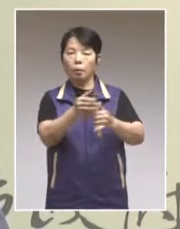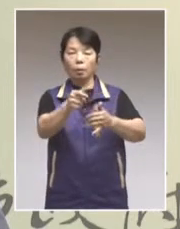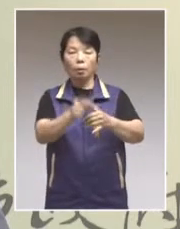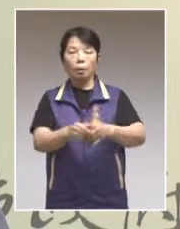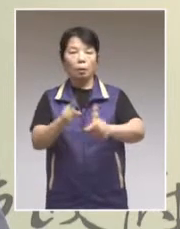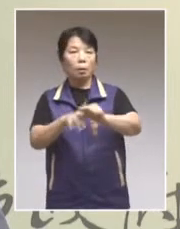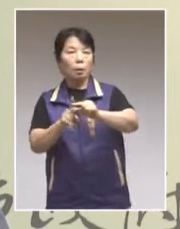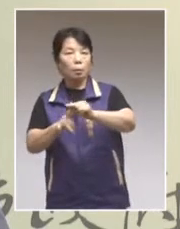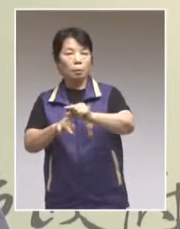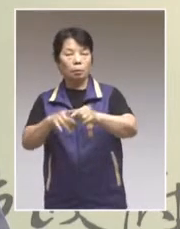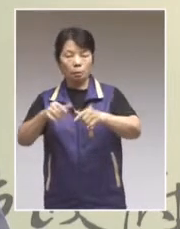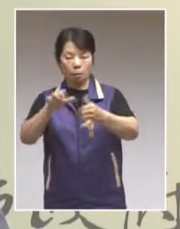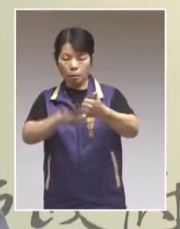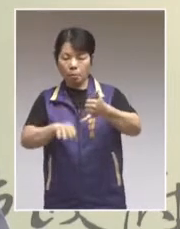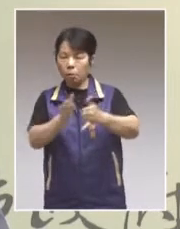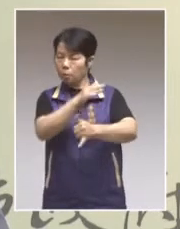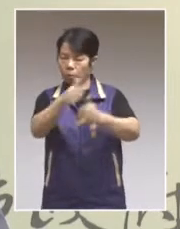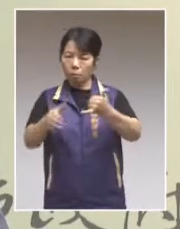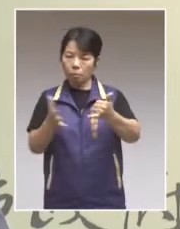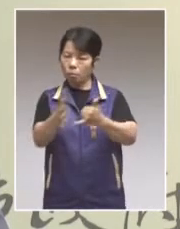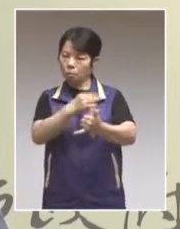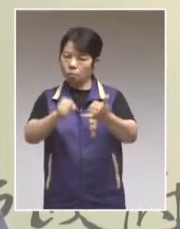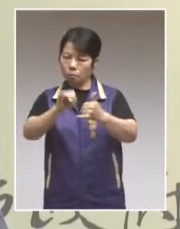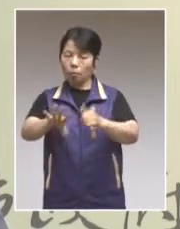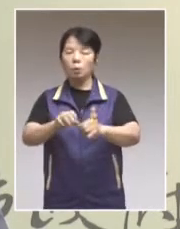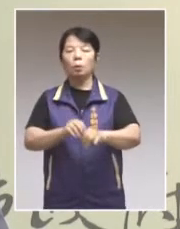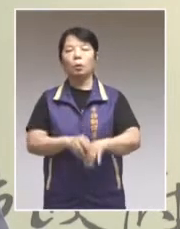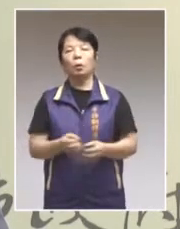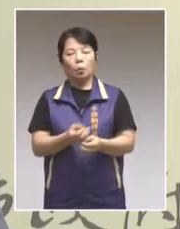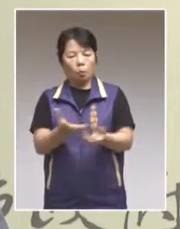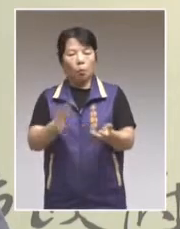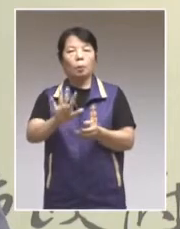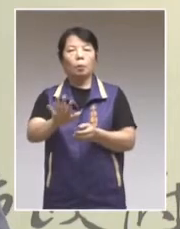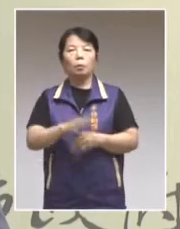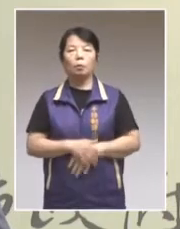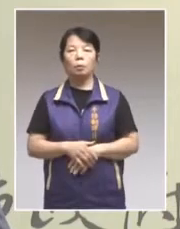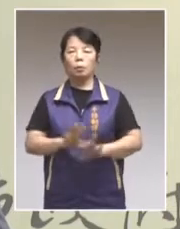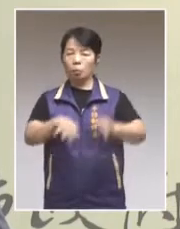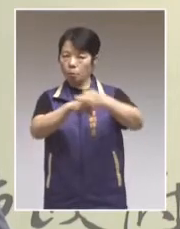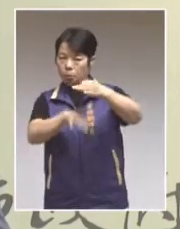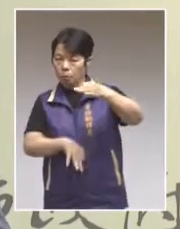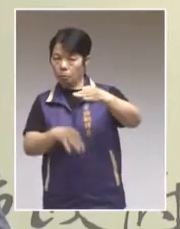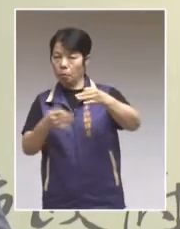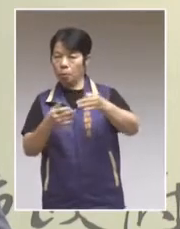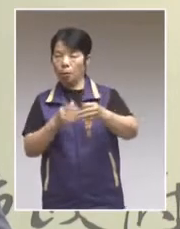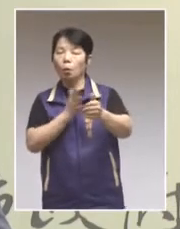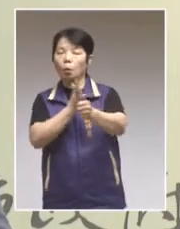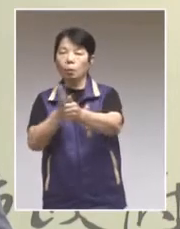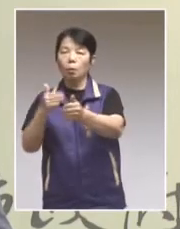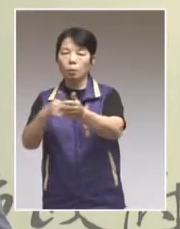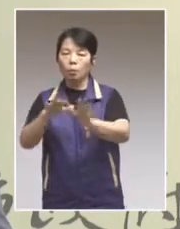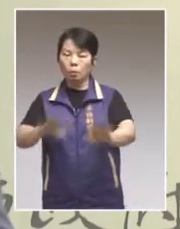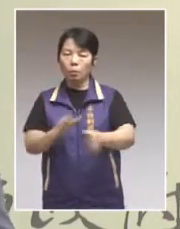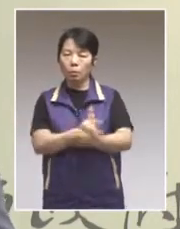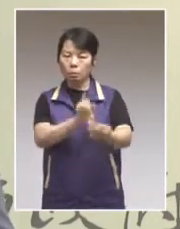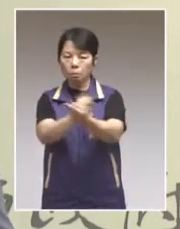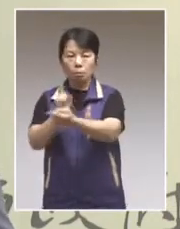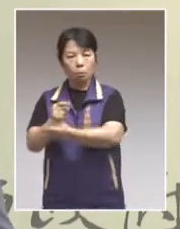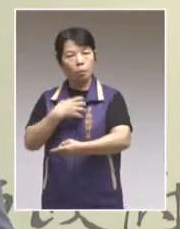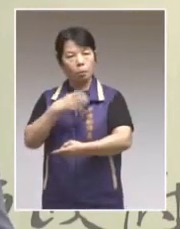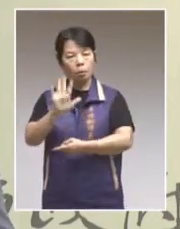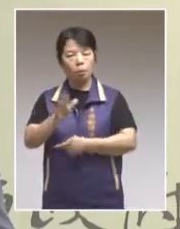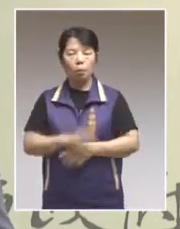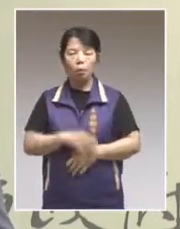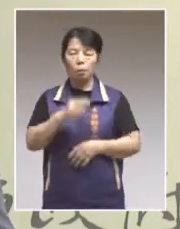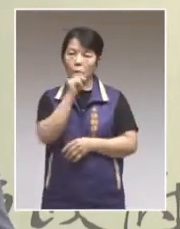概都有分布。那也依据我们的意调，那分别有列出相关的这个接触风险。那特